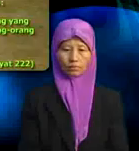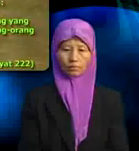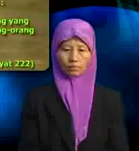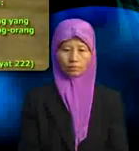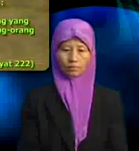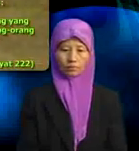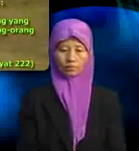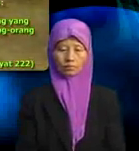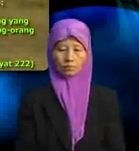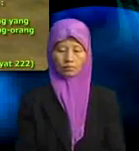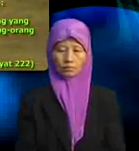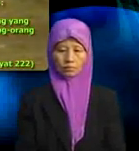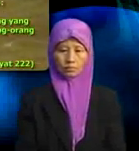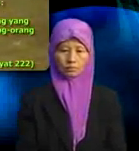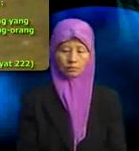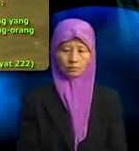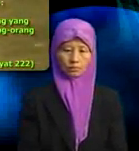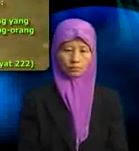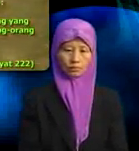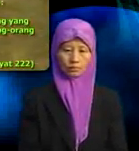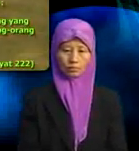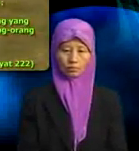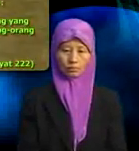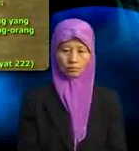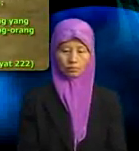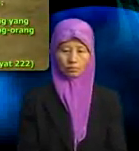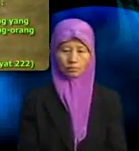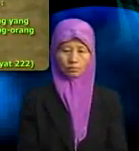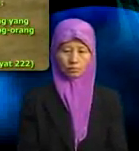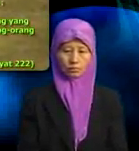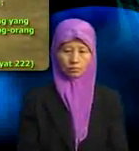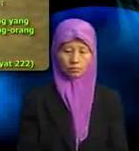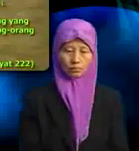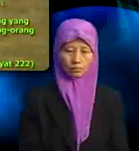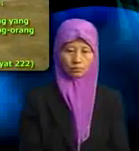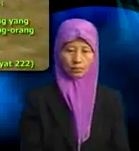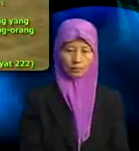bertaubat dan orang-orang yang menyucikan diri.